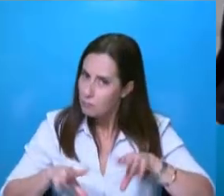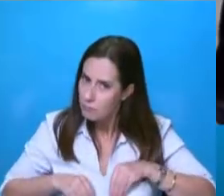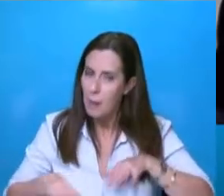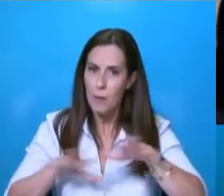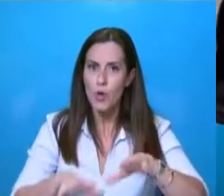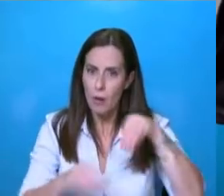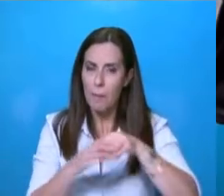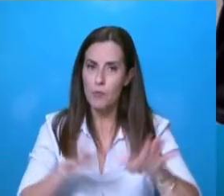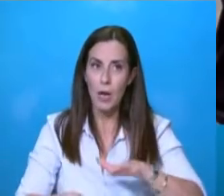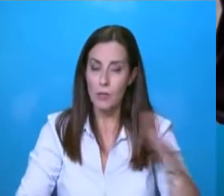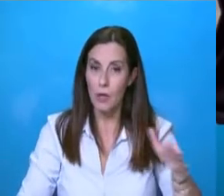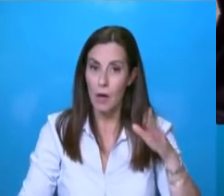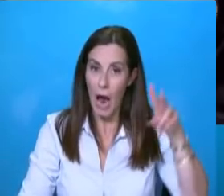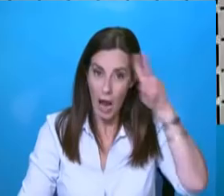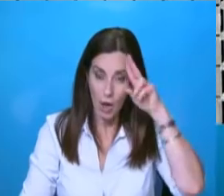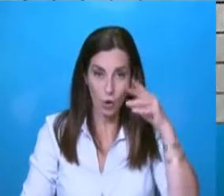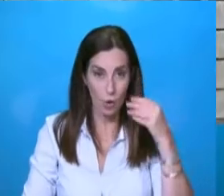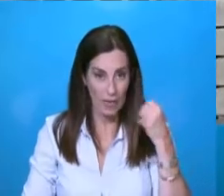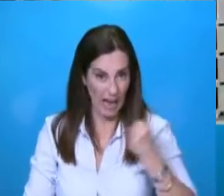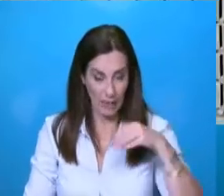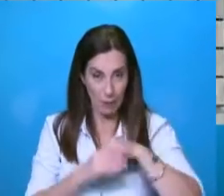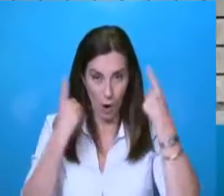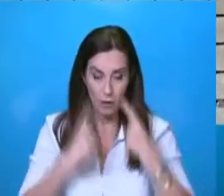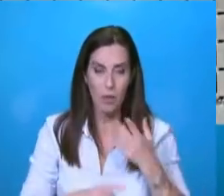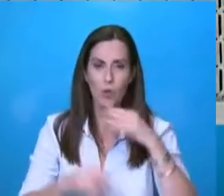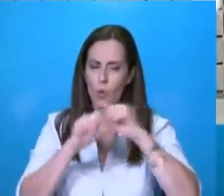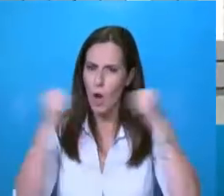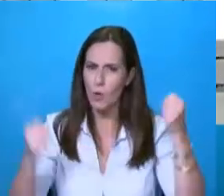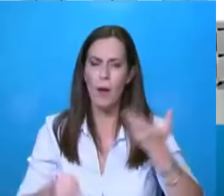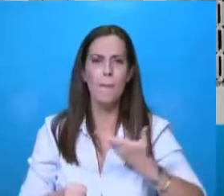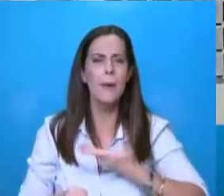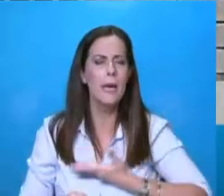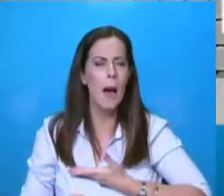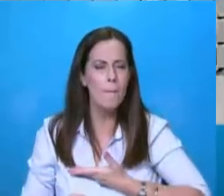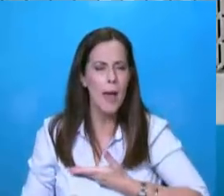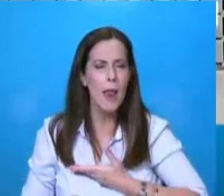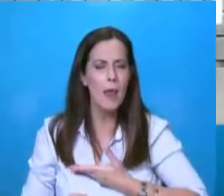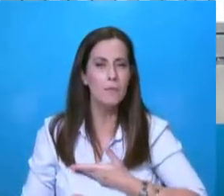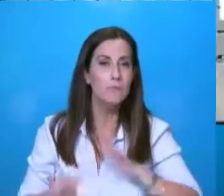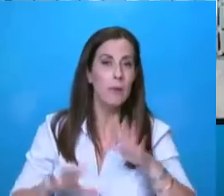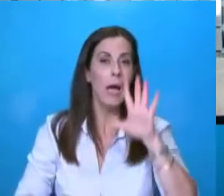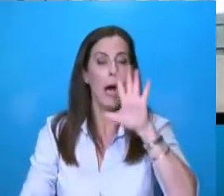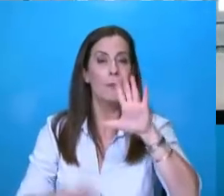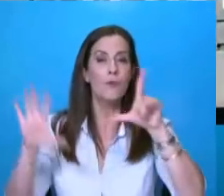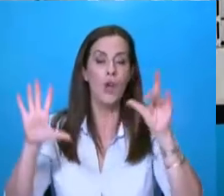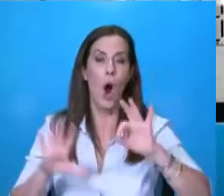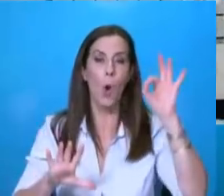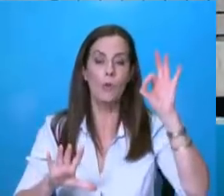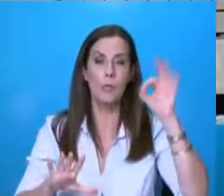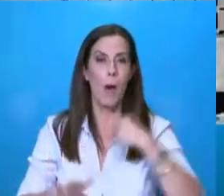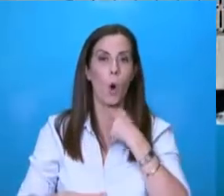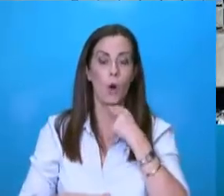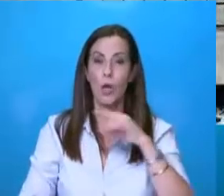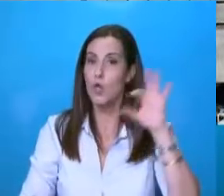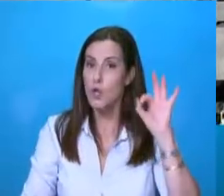שמאל. האם הליכוד חזק במגזר החרדי? יהדות התורה מקבלת בריכוזי האוכלוסייה החרדית כ-57% מהקולות.